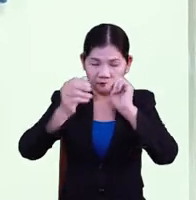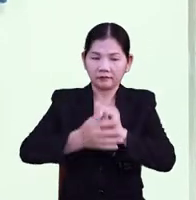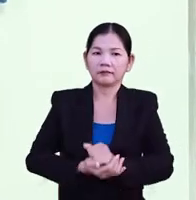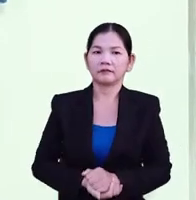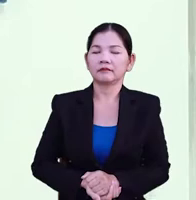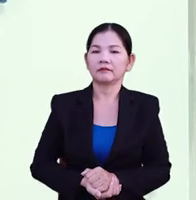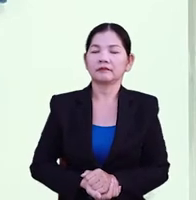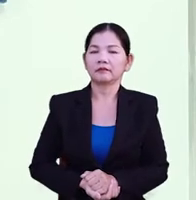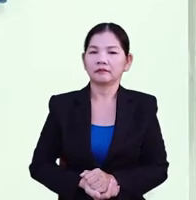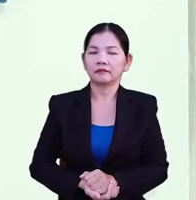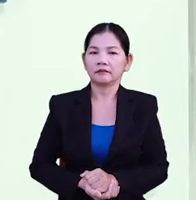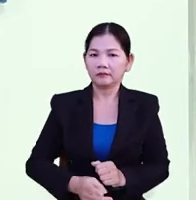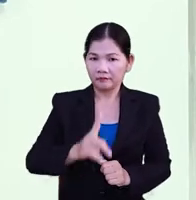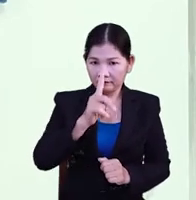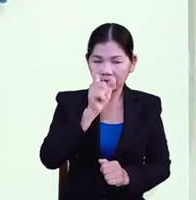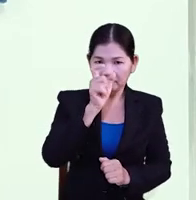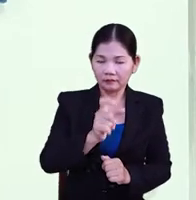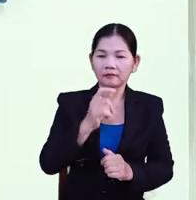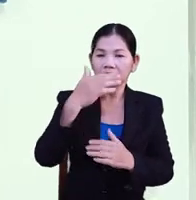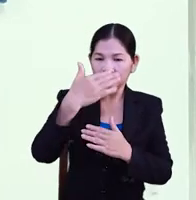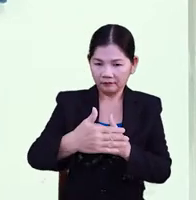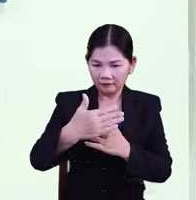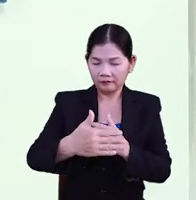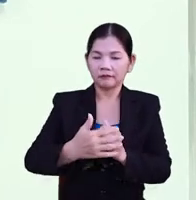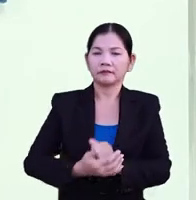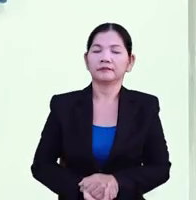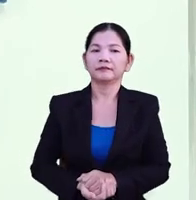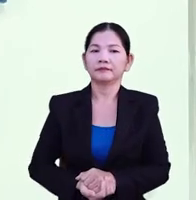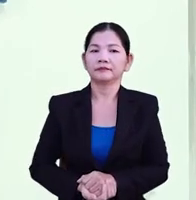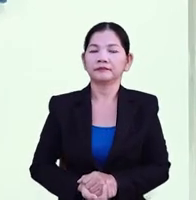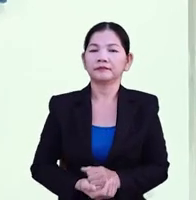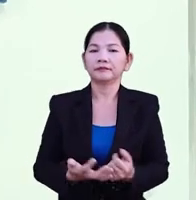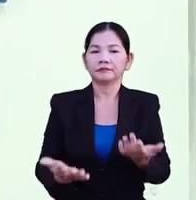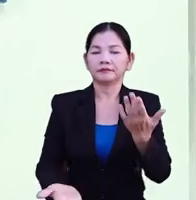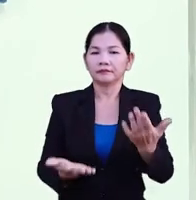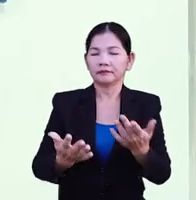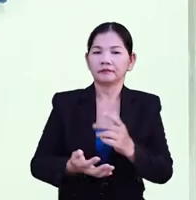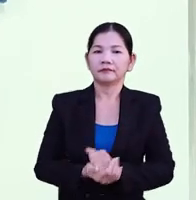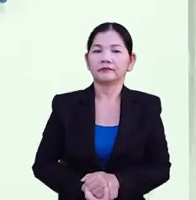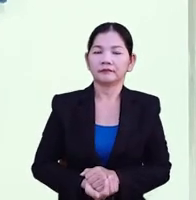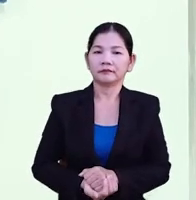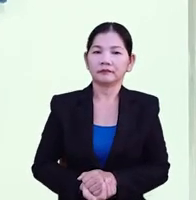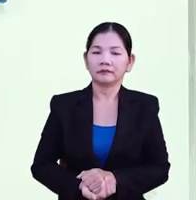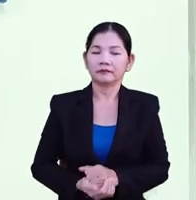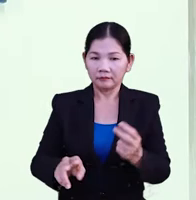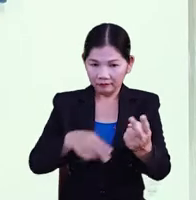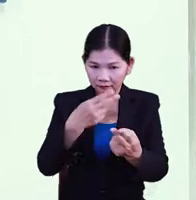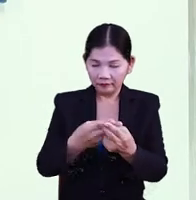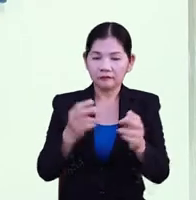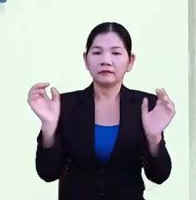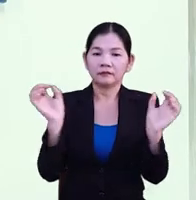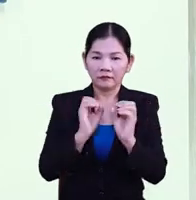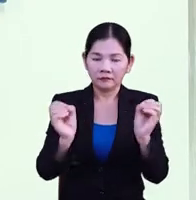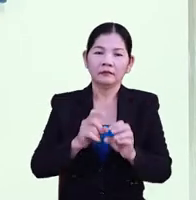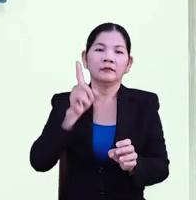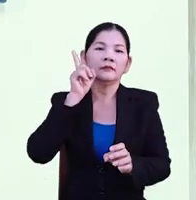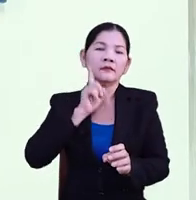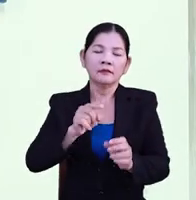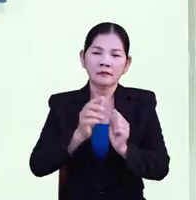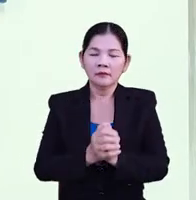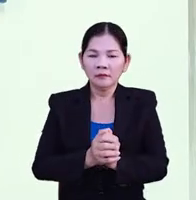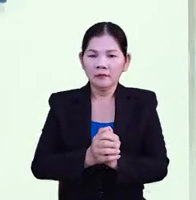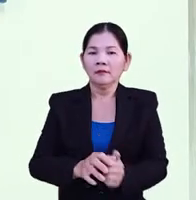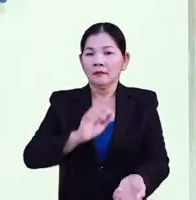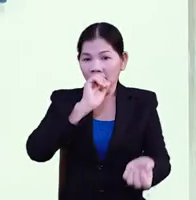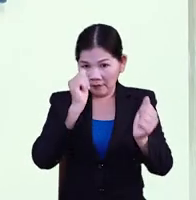มั่งเนี่ยนี่คือกอดดาวหมกเกนะก่อนนะจ้าโปรซันบาโกนจ้าชลอยปมตอนบันเตรมเตยเต้ก้นอัก